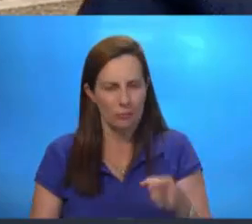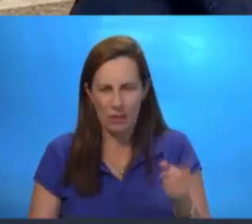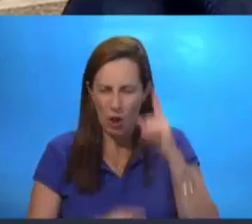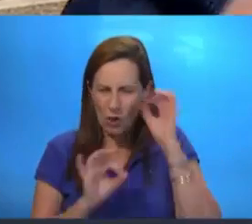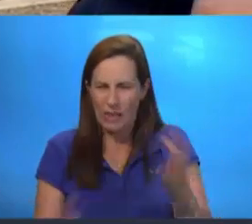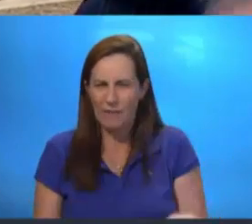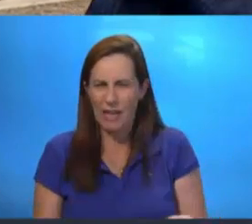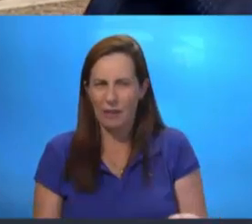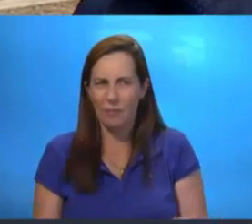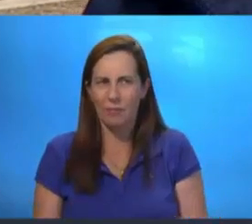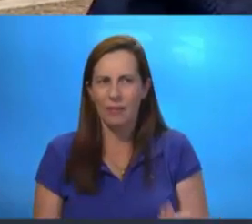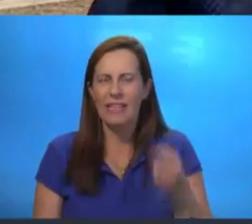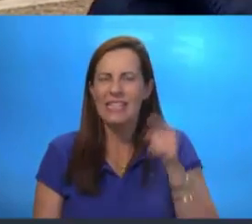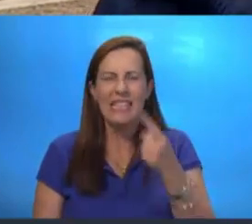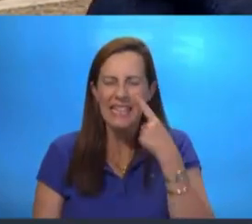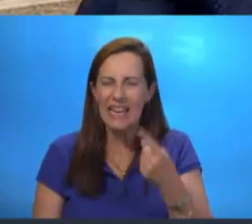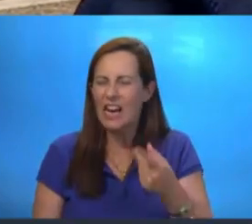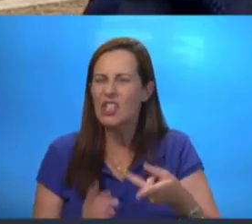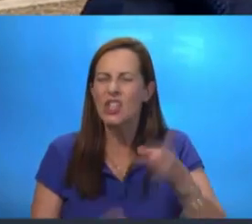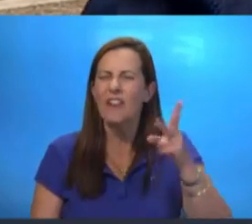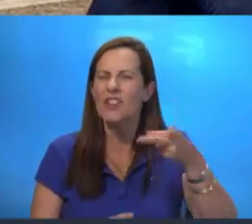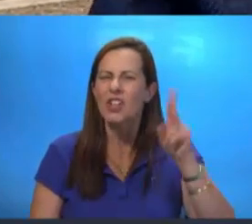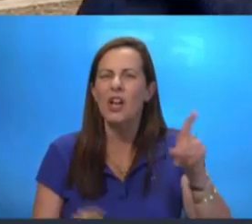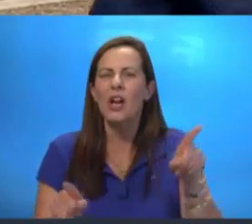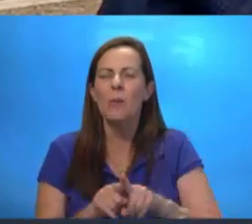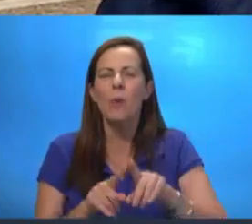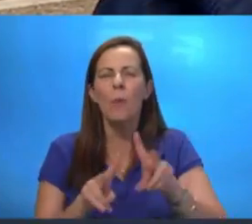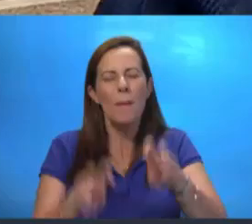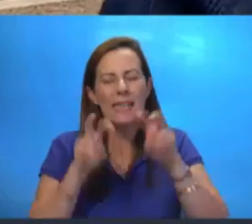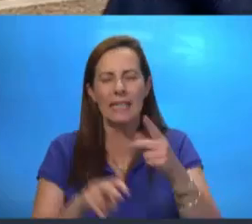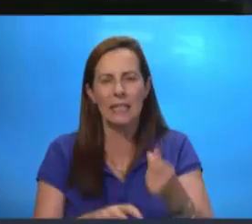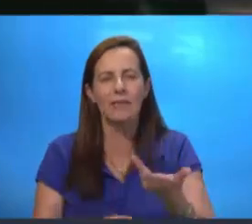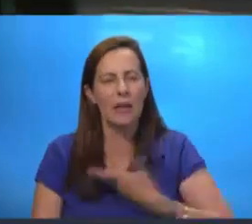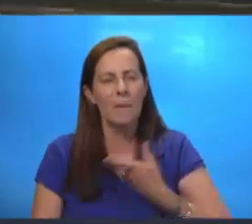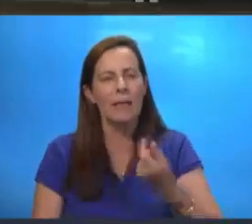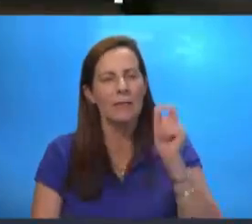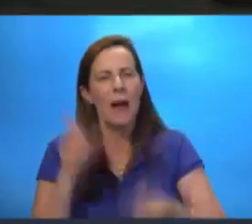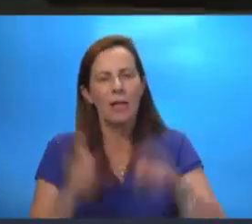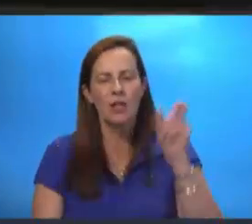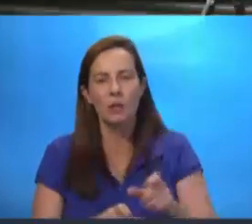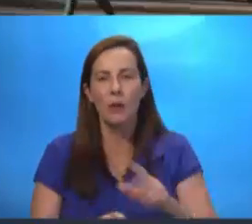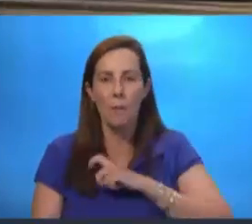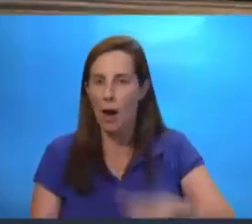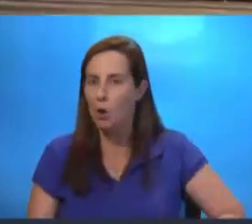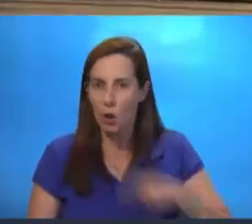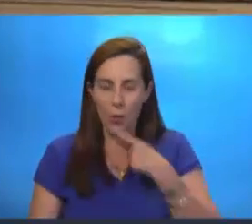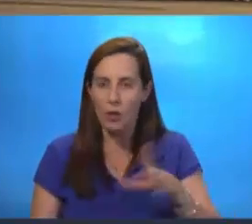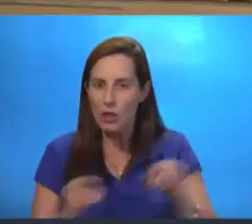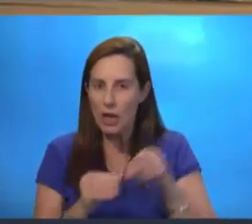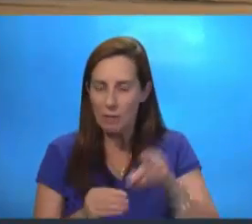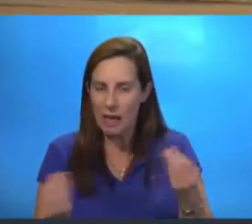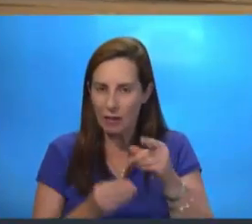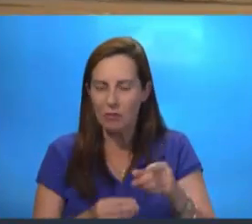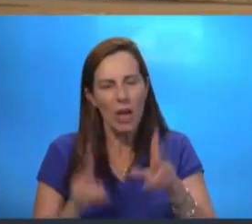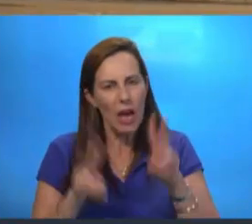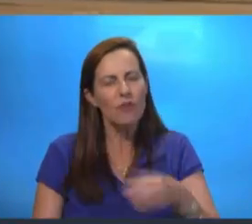בעליל. זה נראה יותר ויותר כמו מסחטת כסף, להוציא כסף מהציבור. ברשויות טוענים שבאמצעות הכלי הזה ניתן